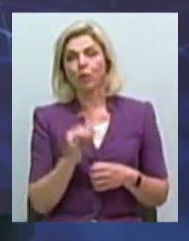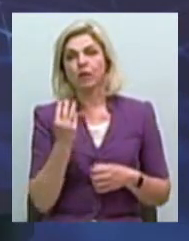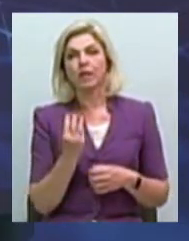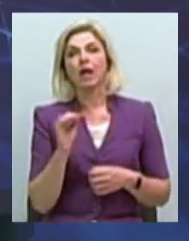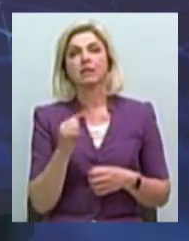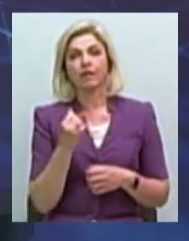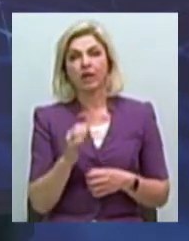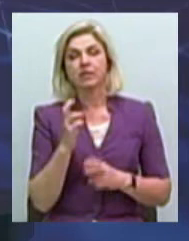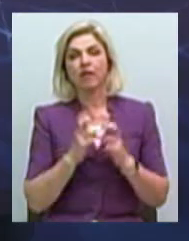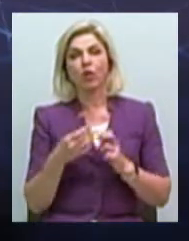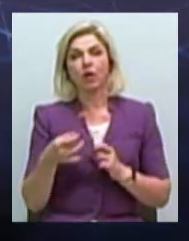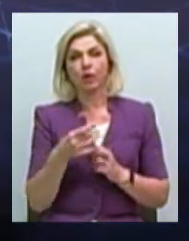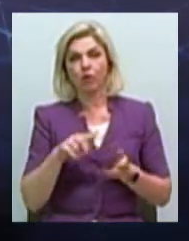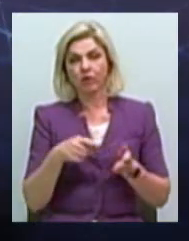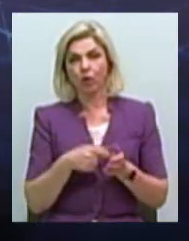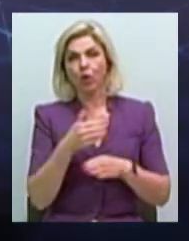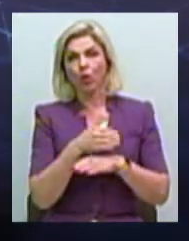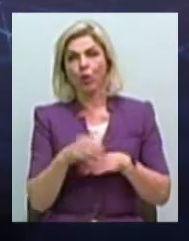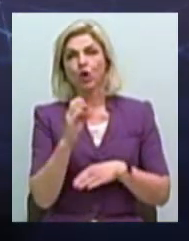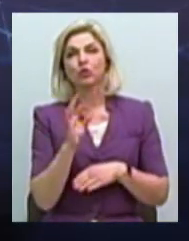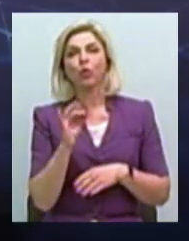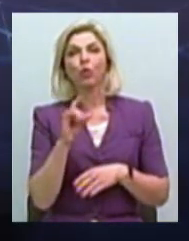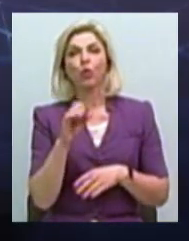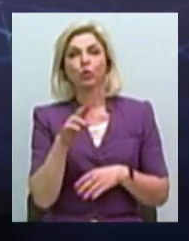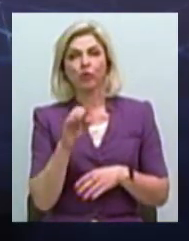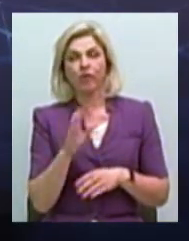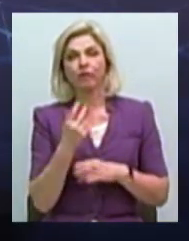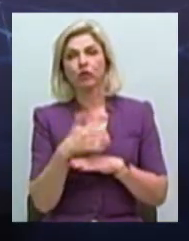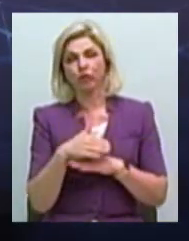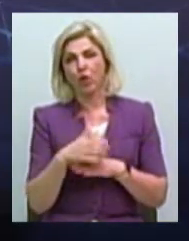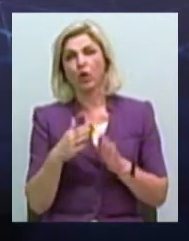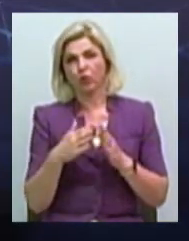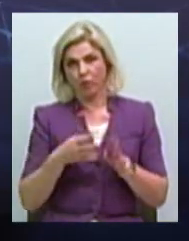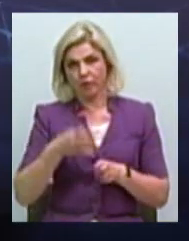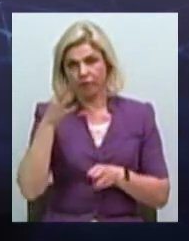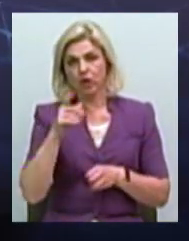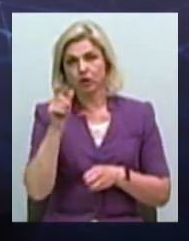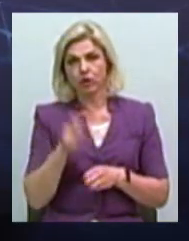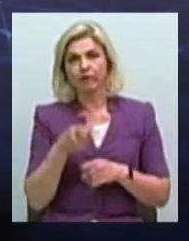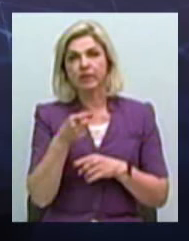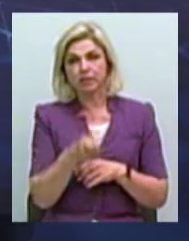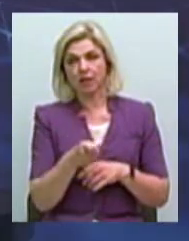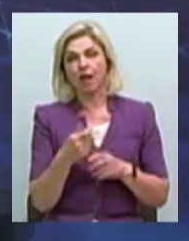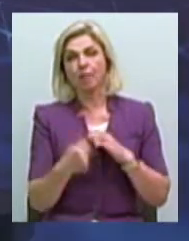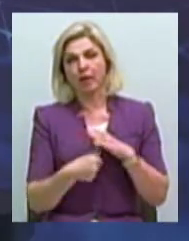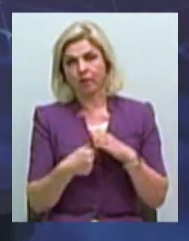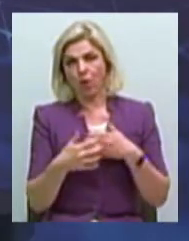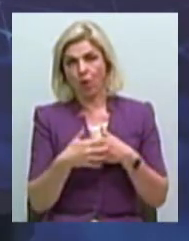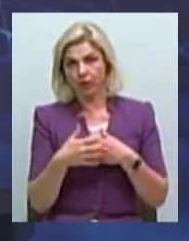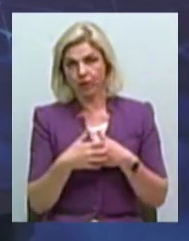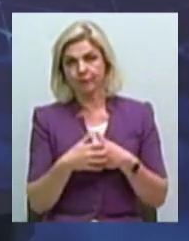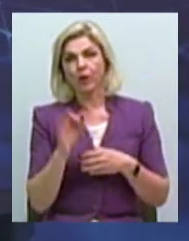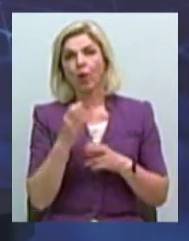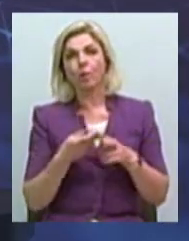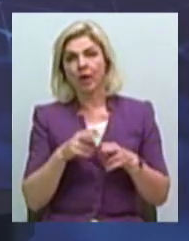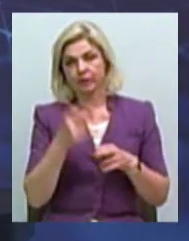Заводському районі Миколаєва по вулиці Скороходова у дворі багатоповерхівки чоловік застрелив безпритульного кота. Про